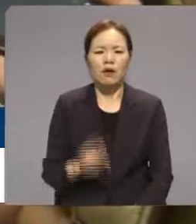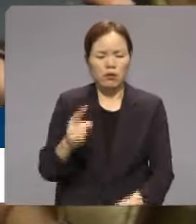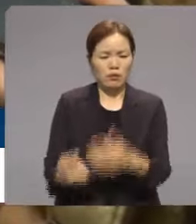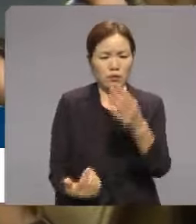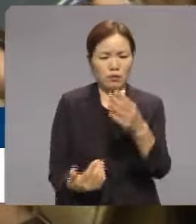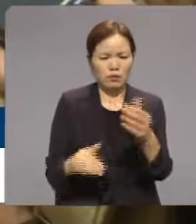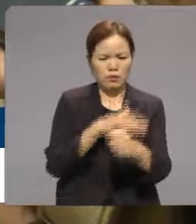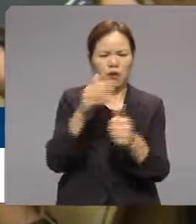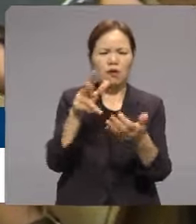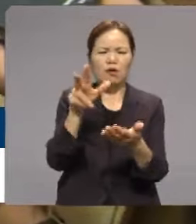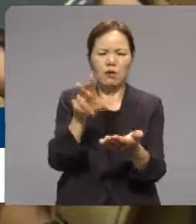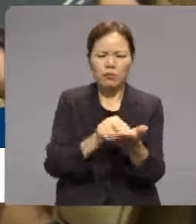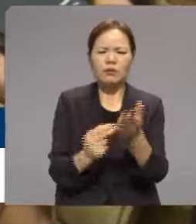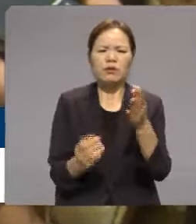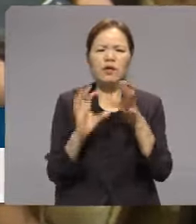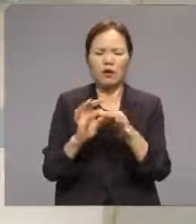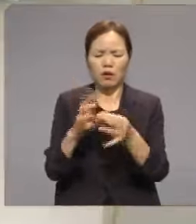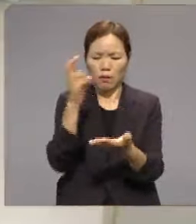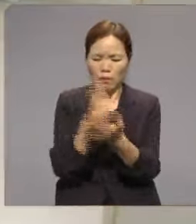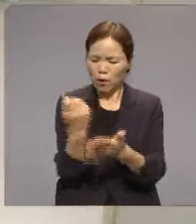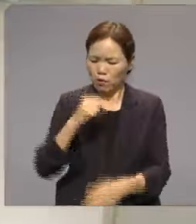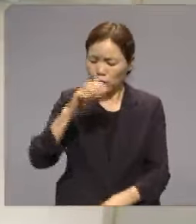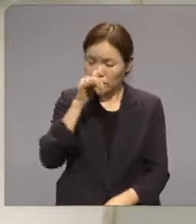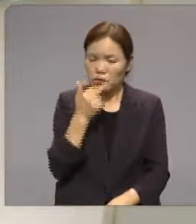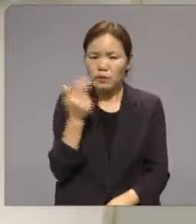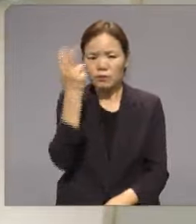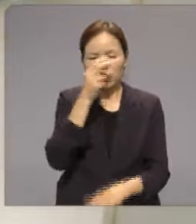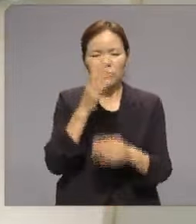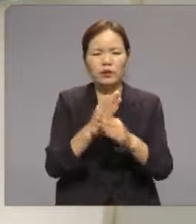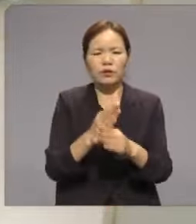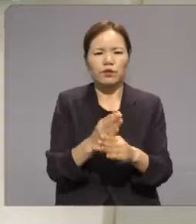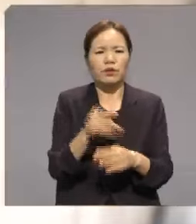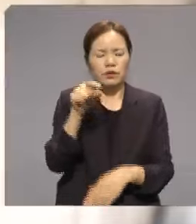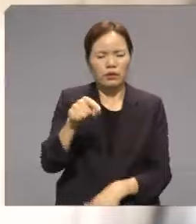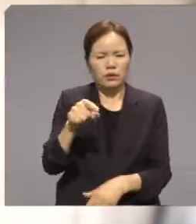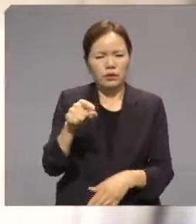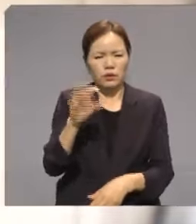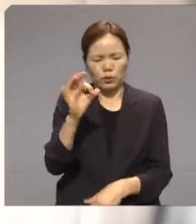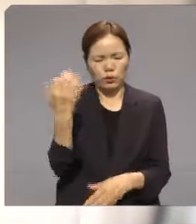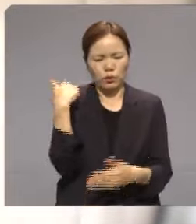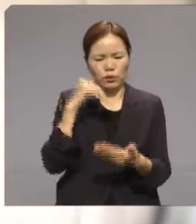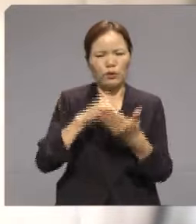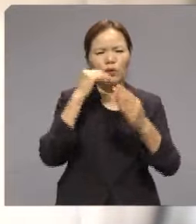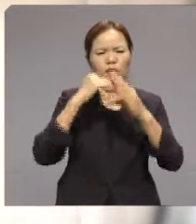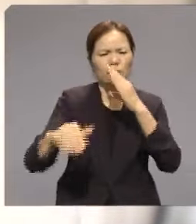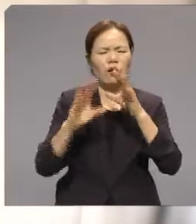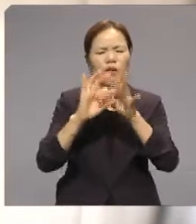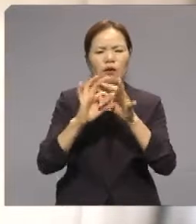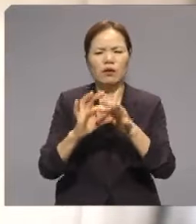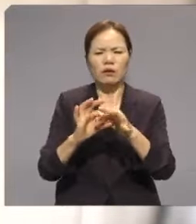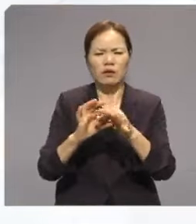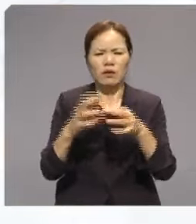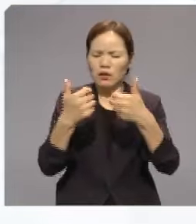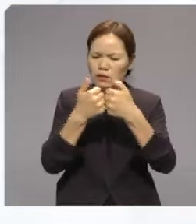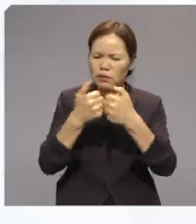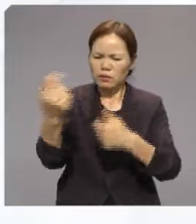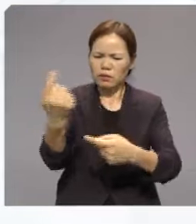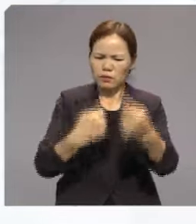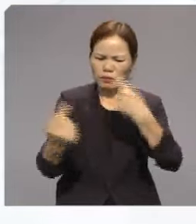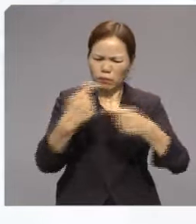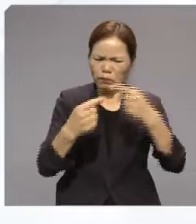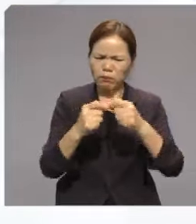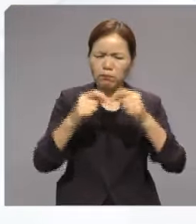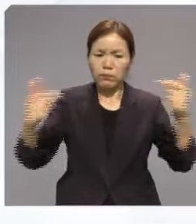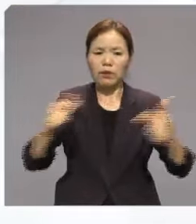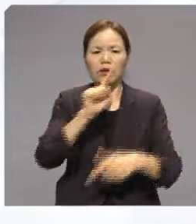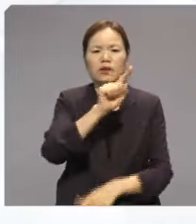의무 위반이 있는지 좀 살펴볼 예정입니다. 티몬 위메프 정산 지연 관련 소비자 상담은 크게 늘고 있습니다.